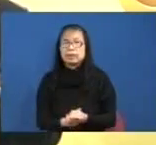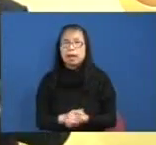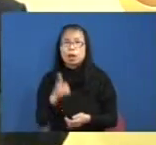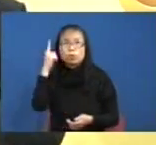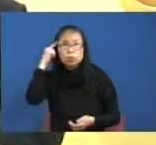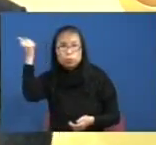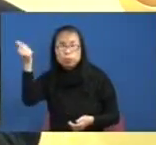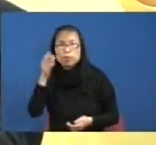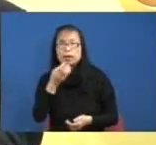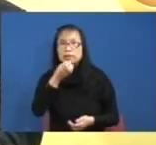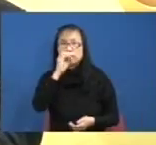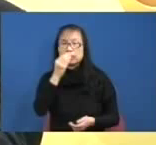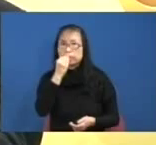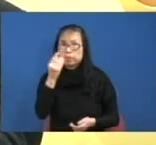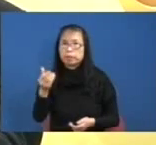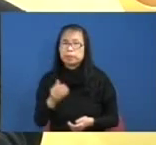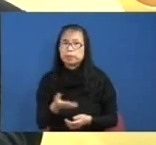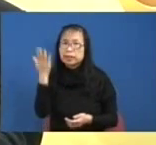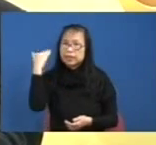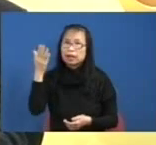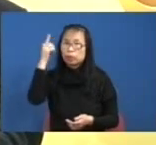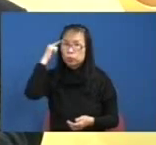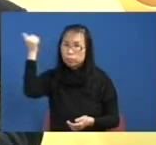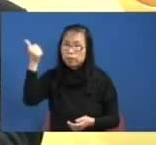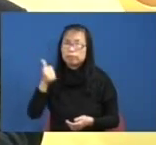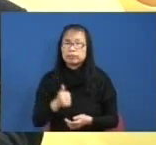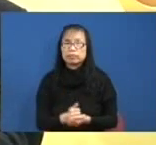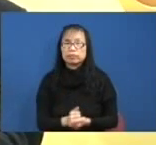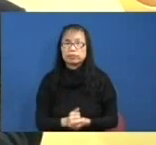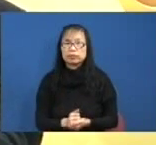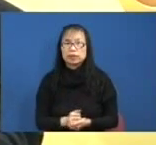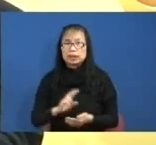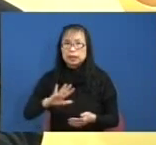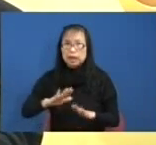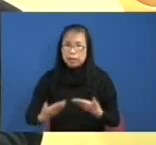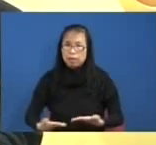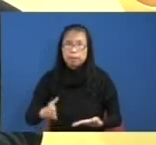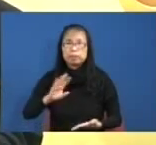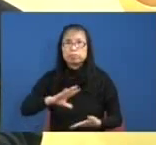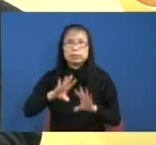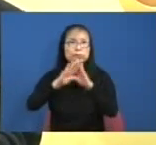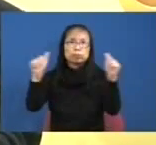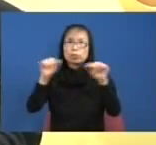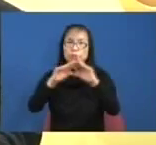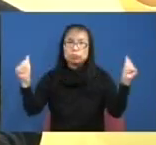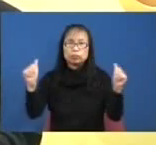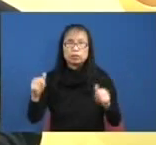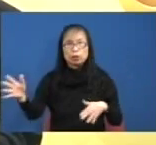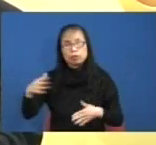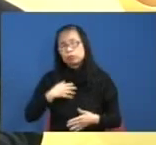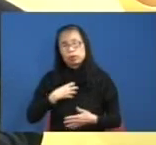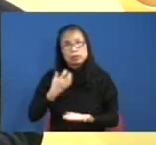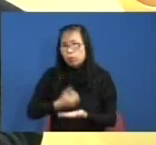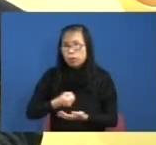啦，以前有好多好出名嘅，而家都即係唔見咗嘅喺個市面上。咁呢個其實真係好可